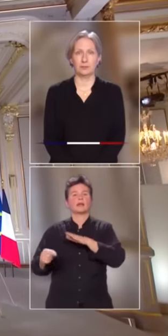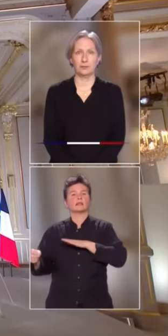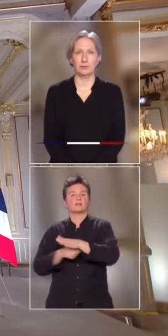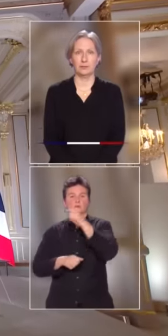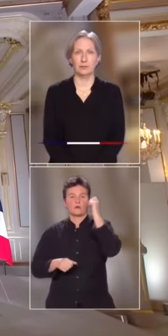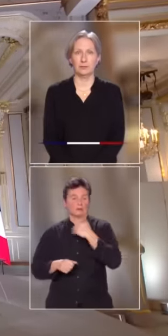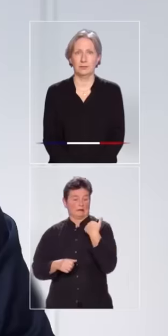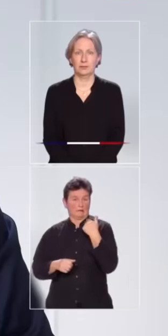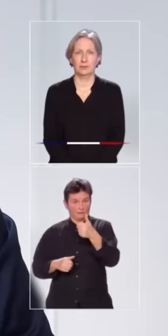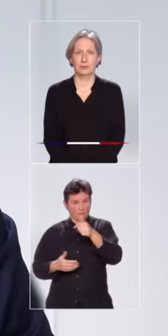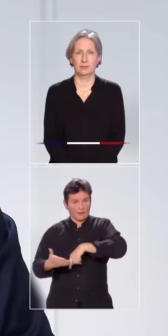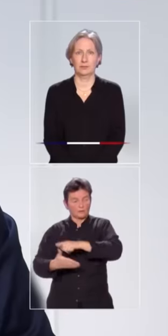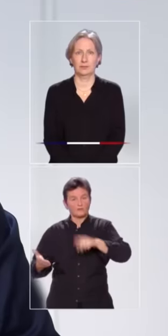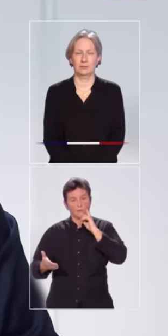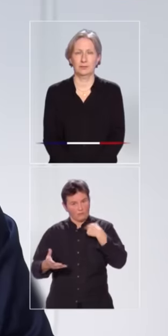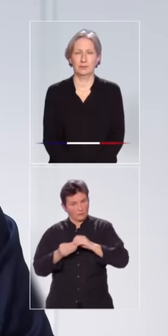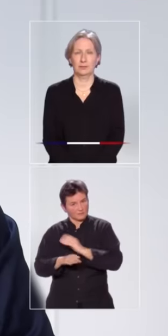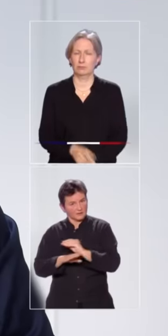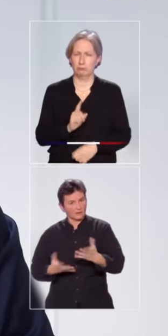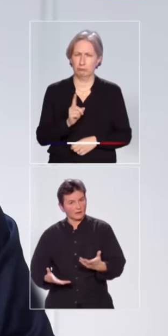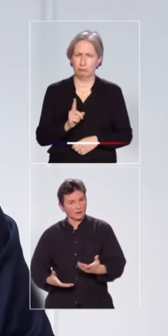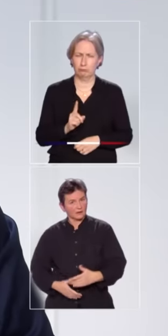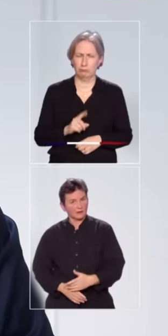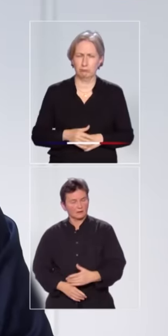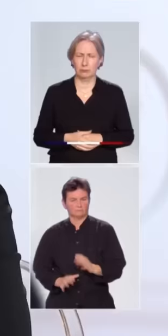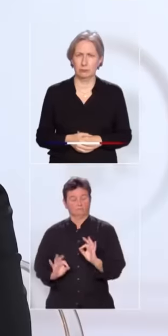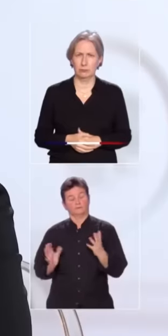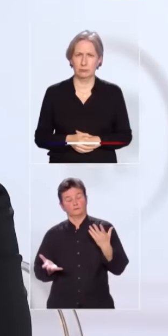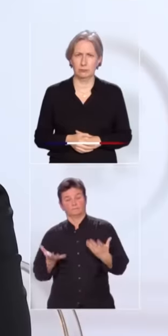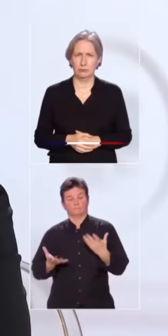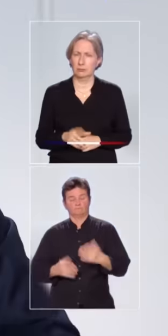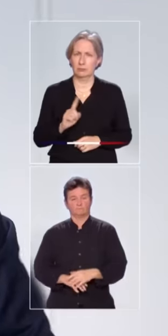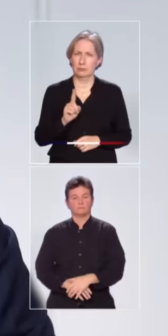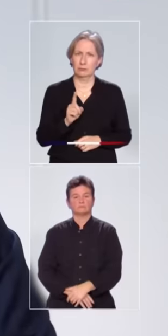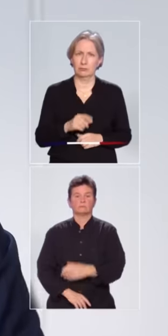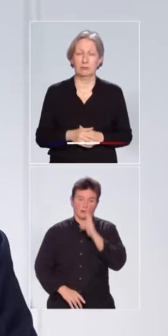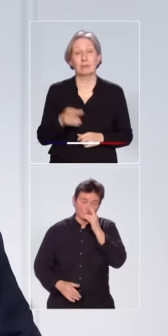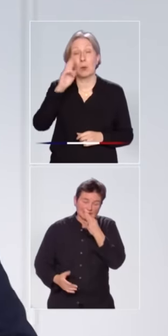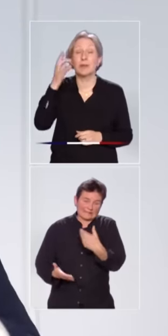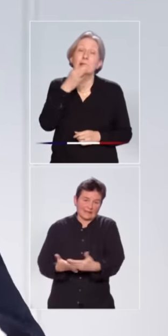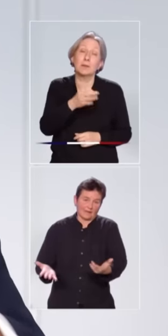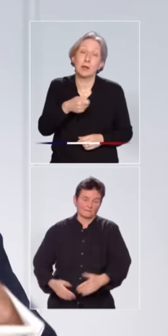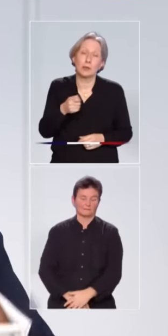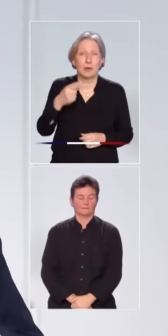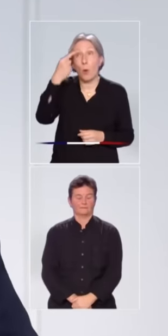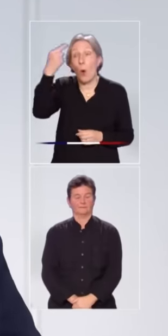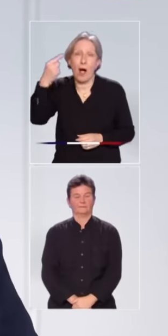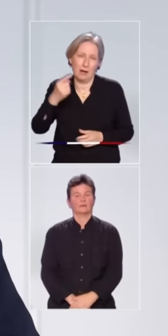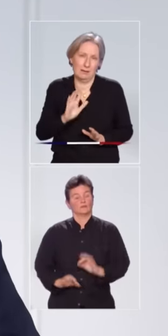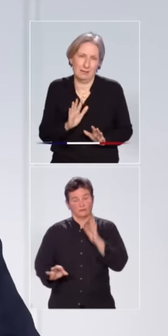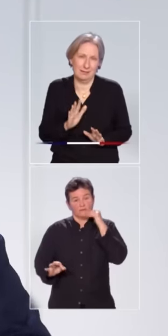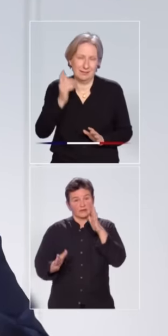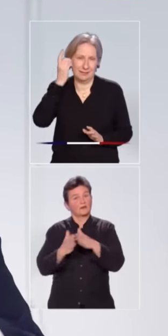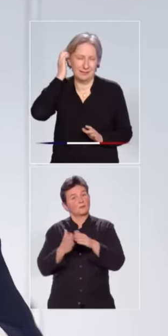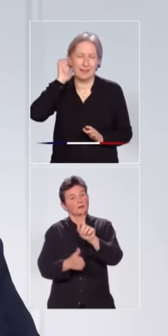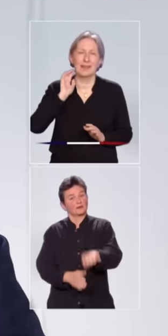récemment pour des raisons de sécurité ? Pas du tout. C'est ce que, évidemment... c'est ce qu'a dit la Russie. Il ne faut pas les croire. Ouais. Mais vous savez, c'est intéressant pour ça qu'on vous pose